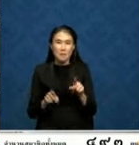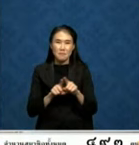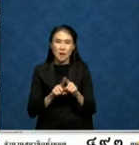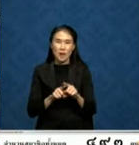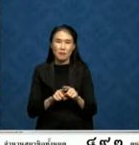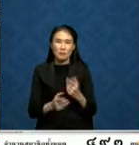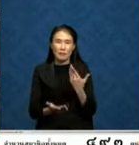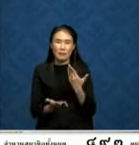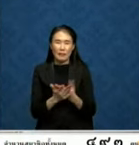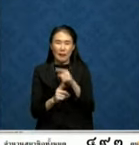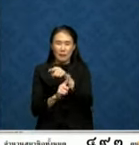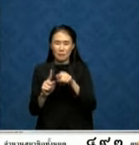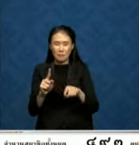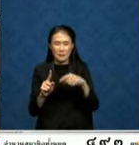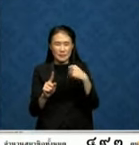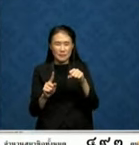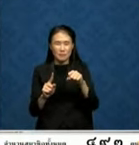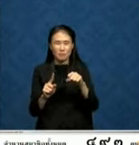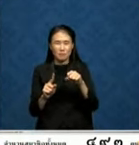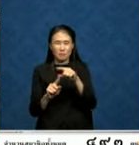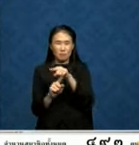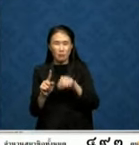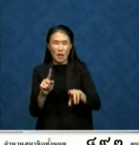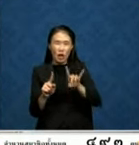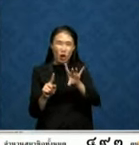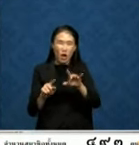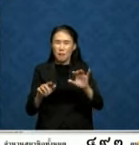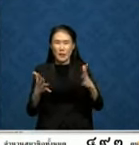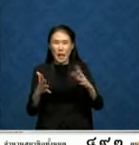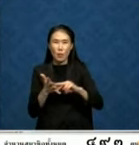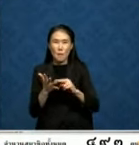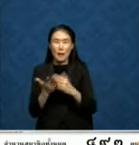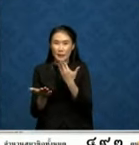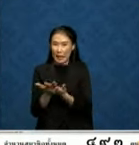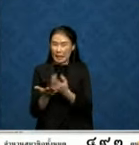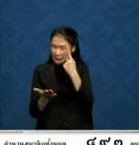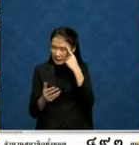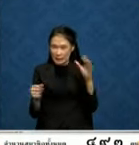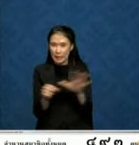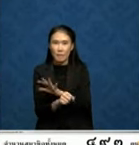เป็น 100% ไม่ได้มีส่วนหนึ่งที่จะต้องมาทำอย่างอื่น